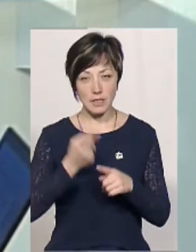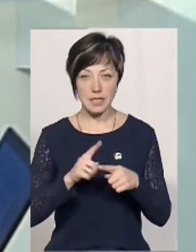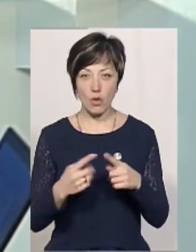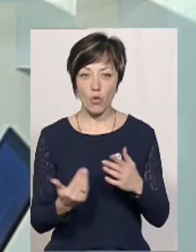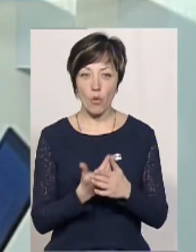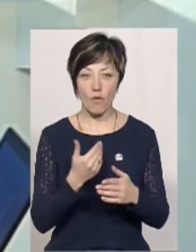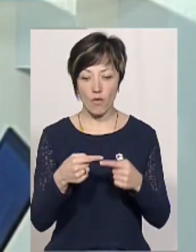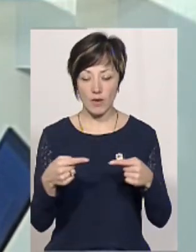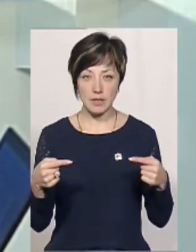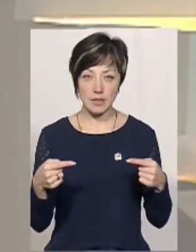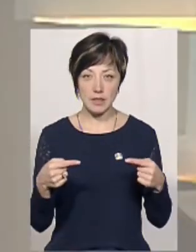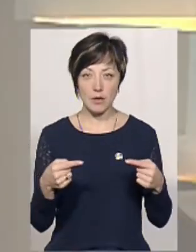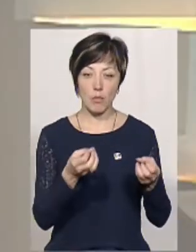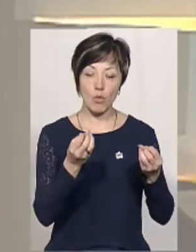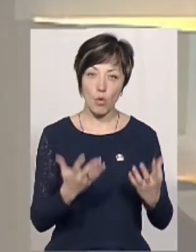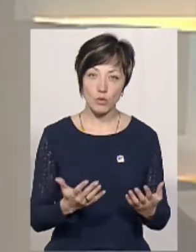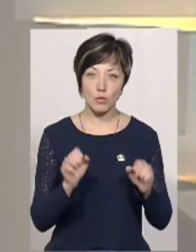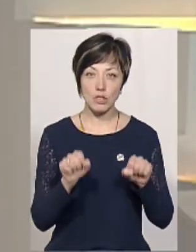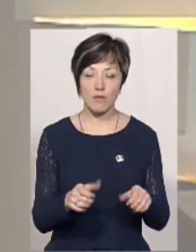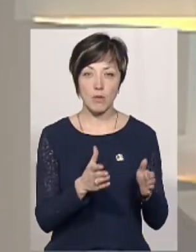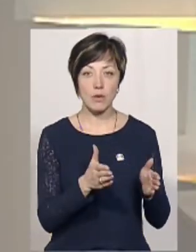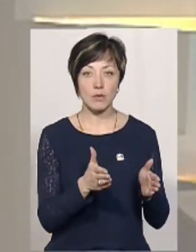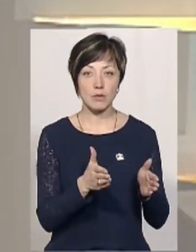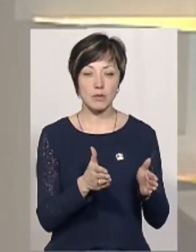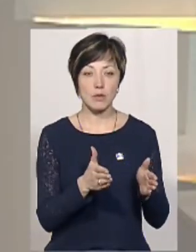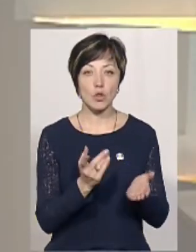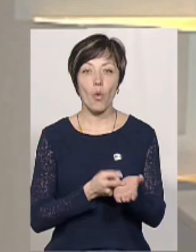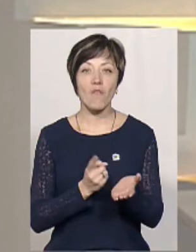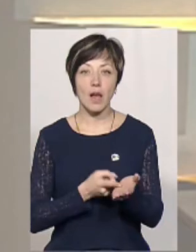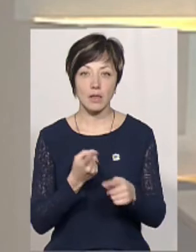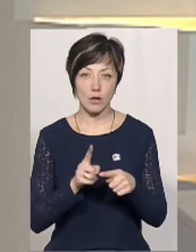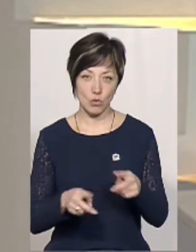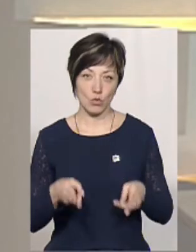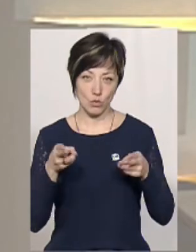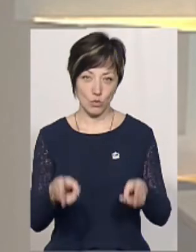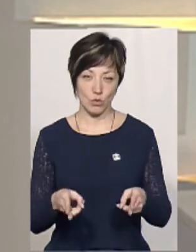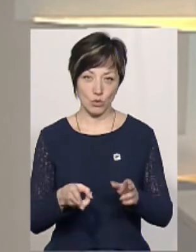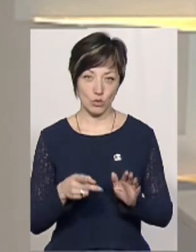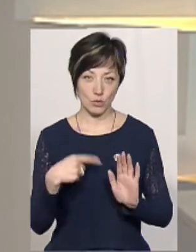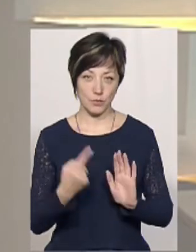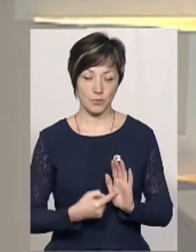в цих нововведеннях, чи спрощується, можливо, якось доведення